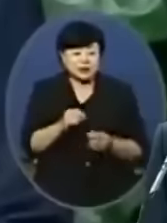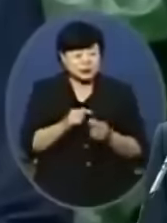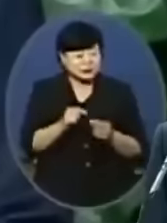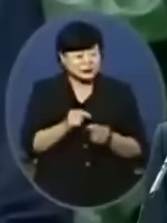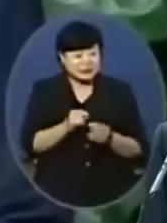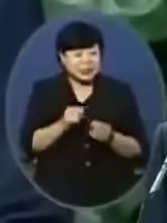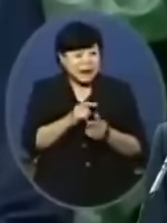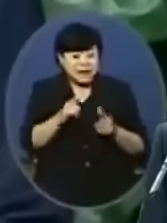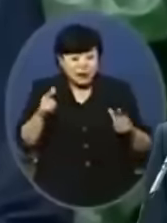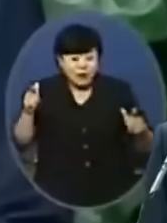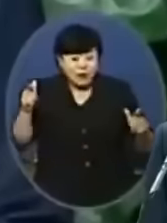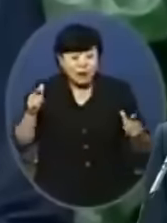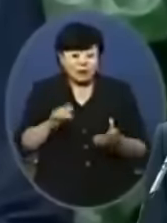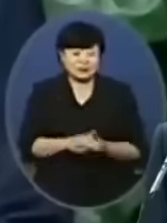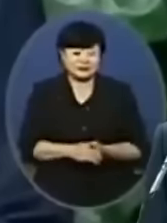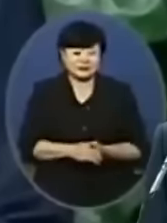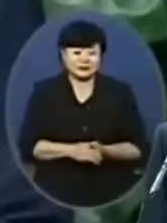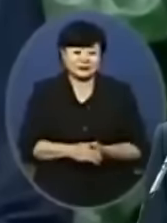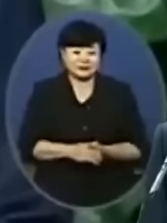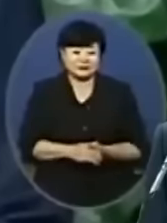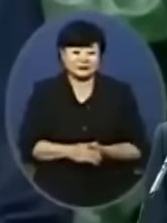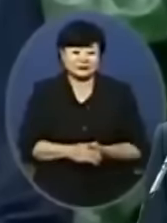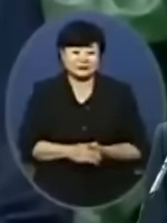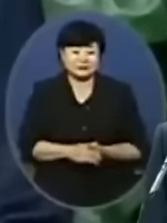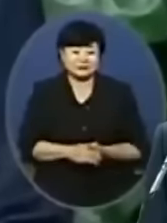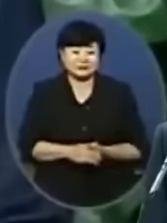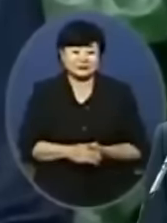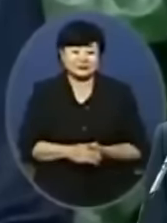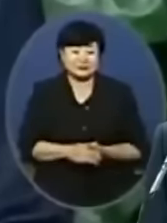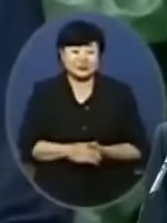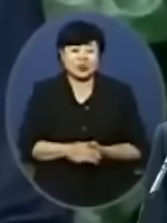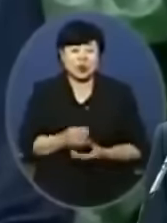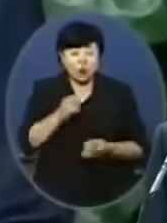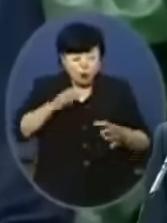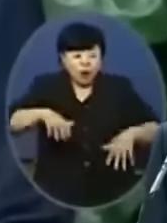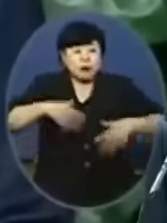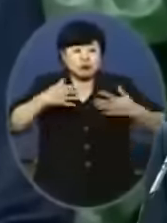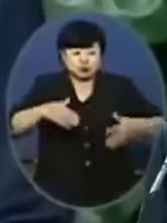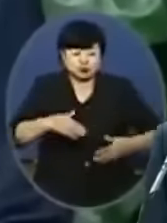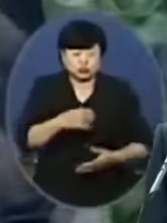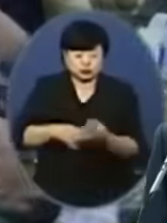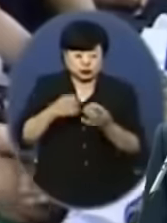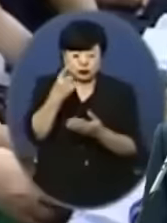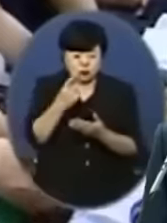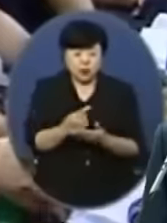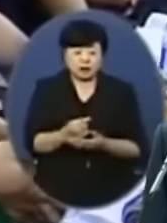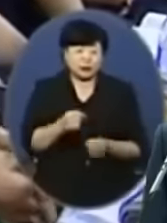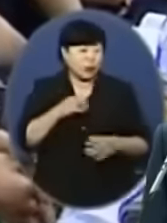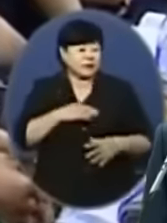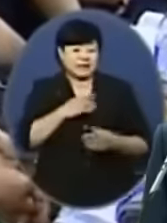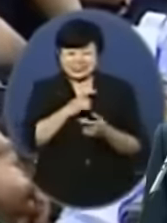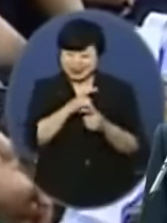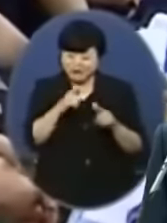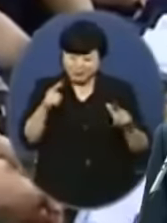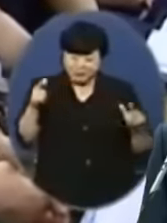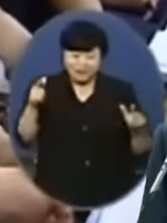사람이 아닙니다. 한번 따라 말씀해 주십시오. 광풍이 불어와도 겁나지 않고